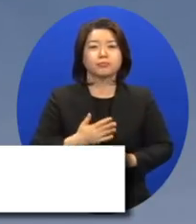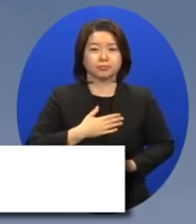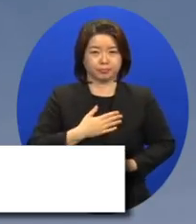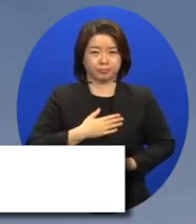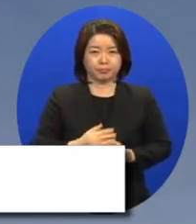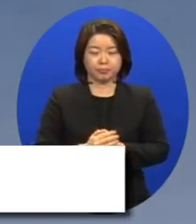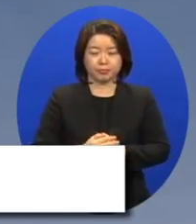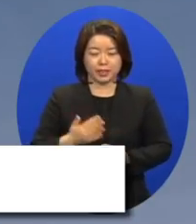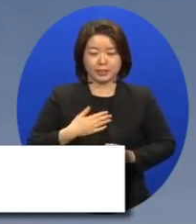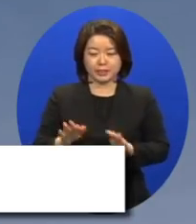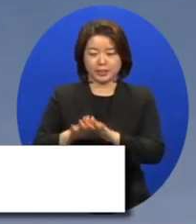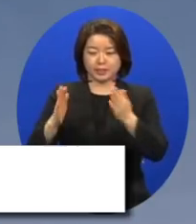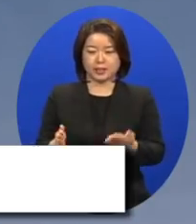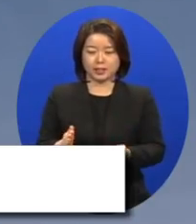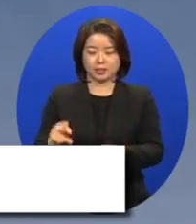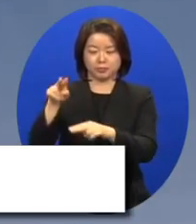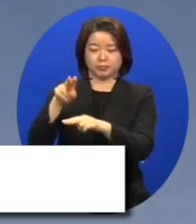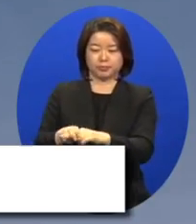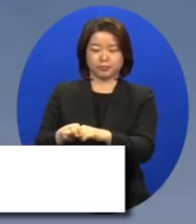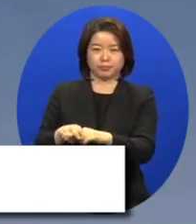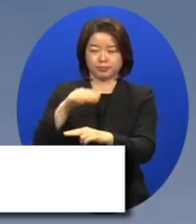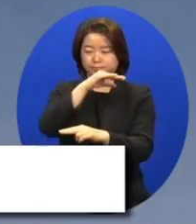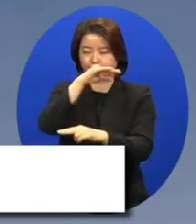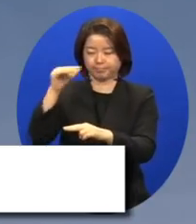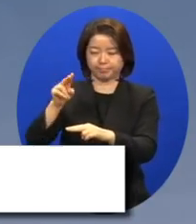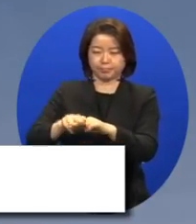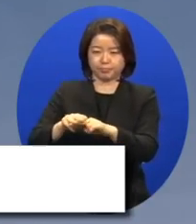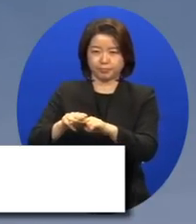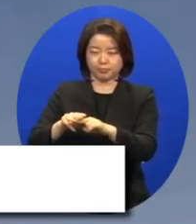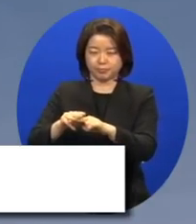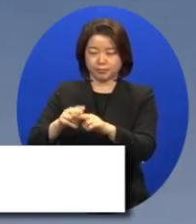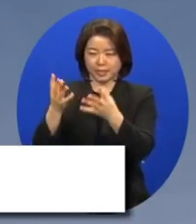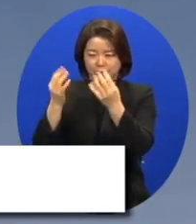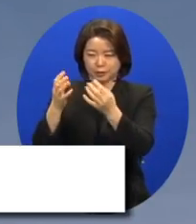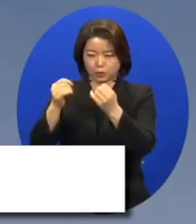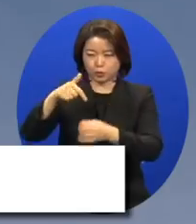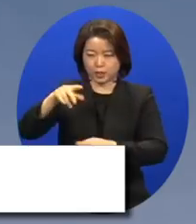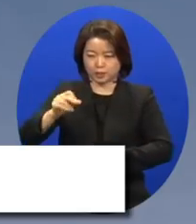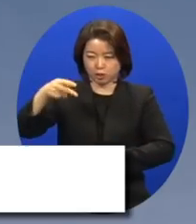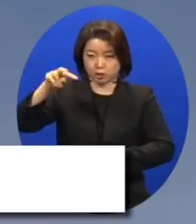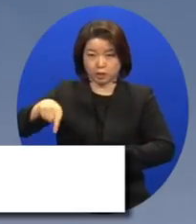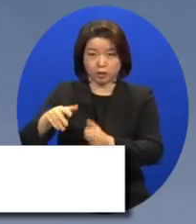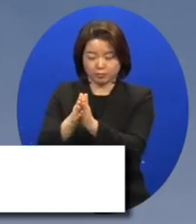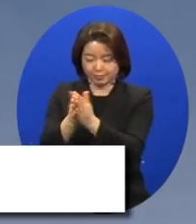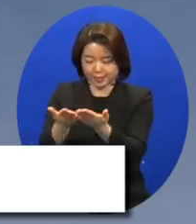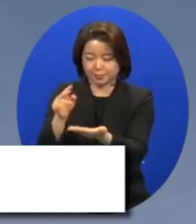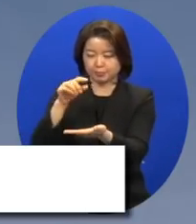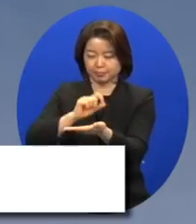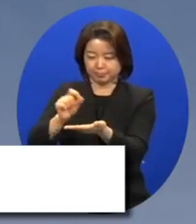제 책상에 꼿꼿이 앉아서 수학의 정석을 풀었다는 거 아닙니까